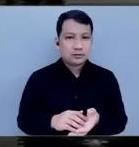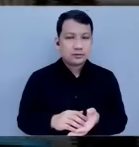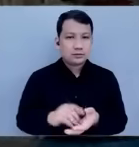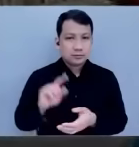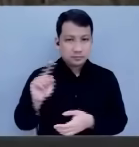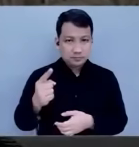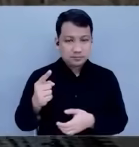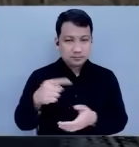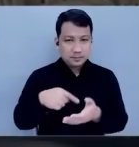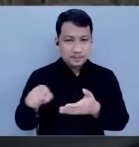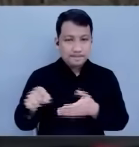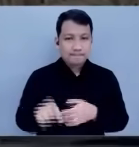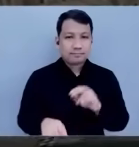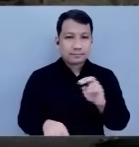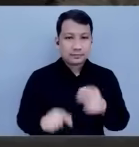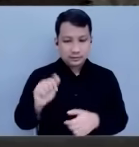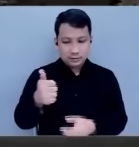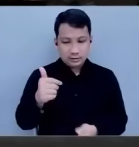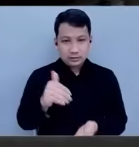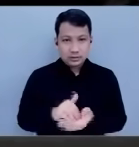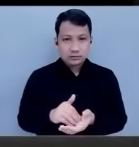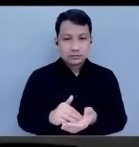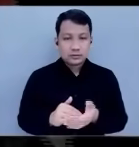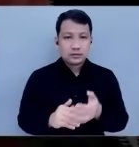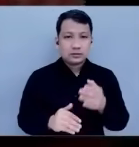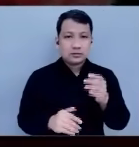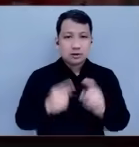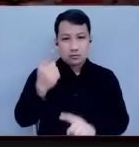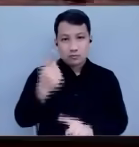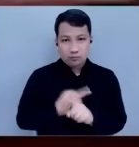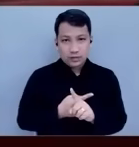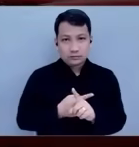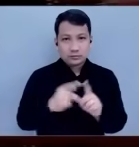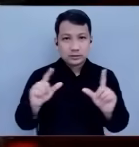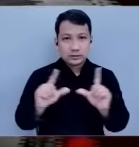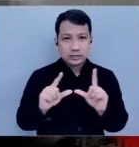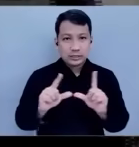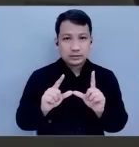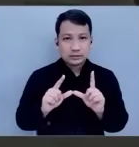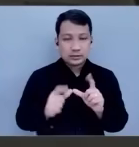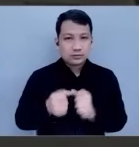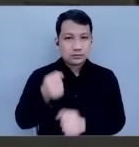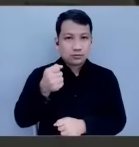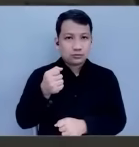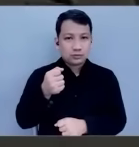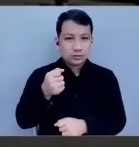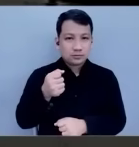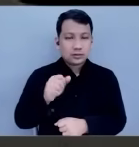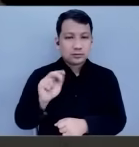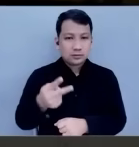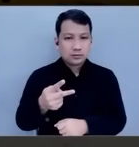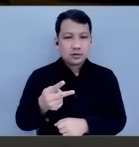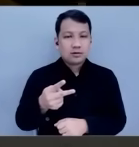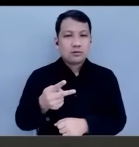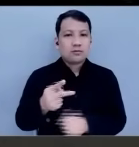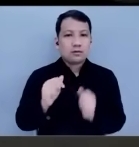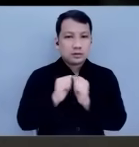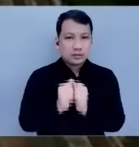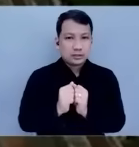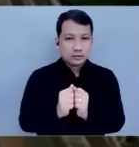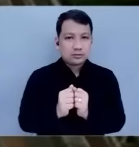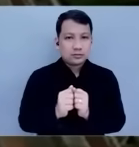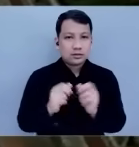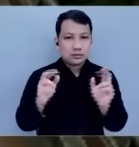offense. 10,000 pesos naman at 1 buwang suspension ng driver's license sa second offense. May kasama pa yung mandatory